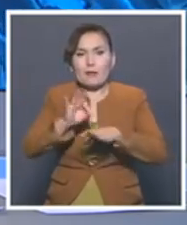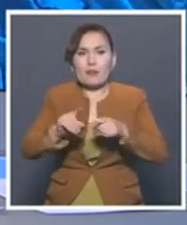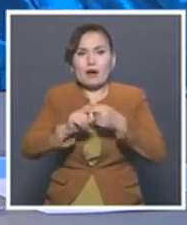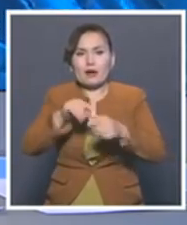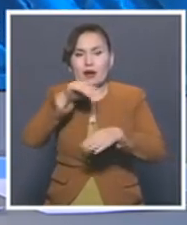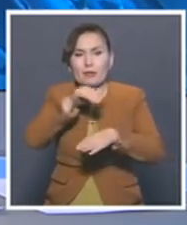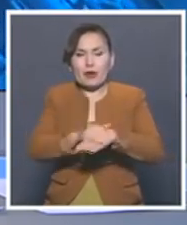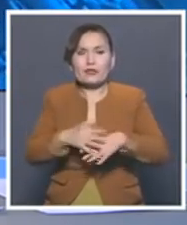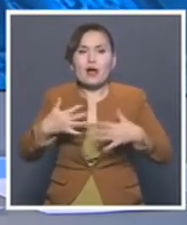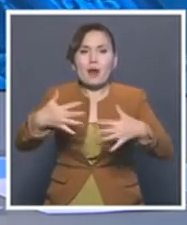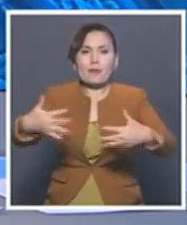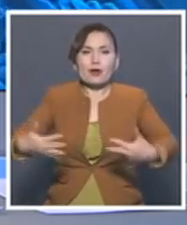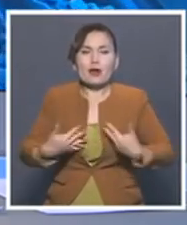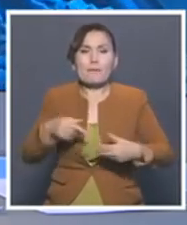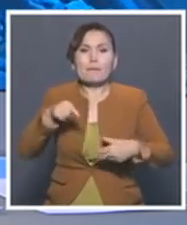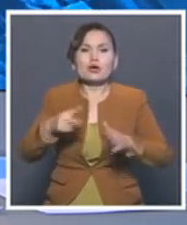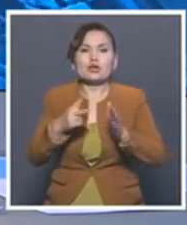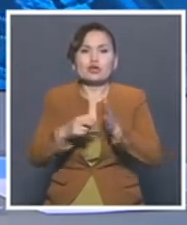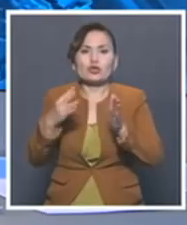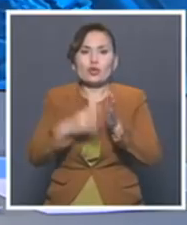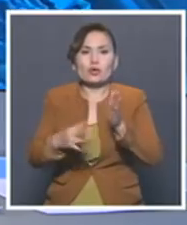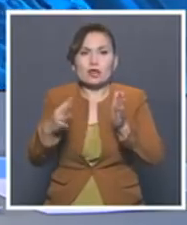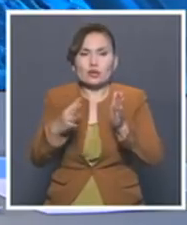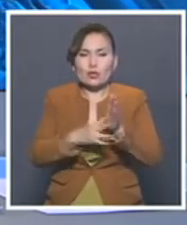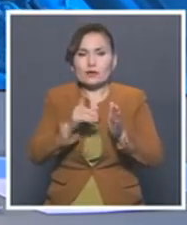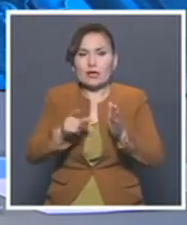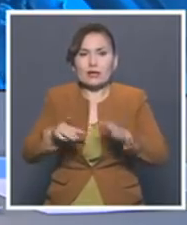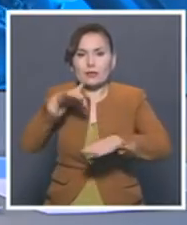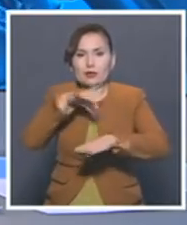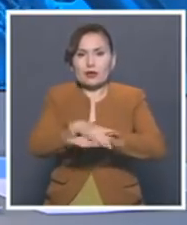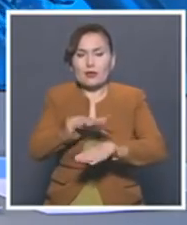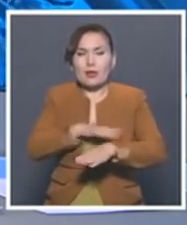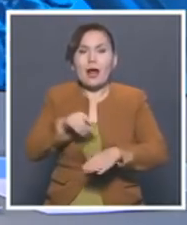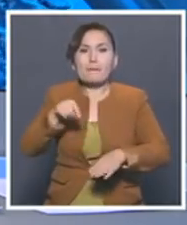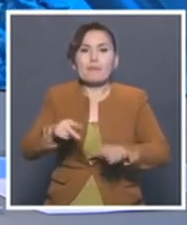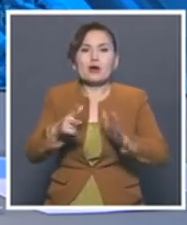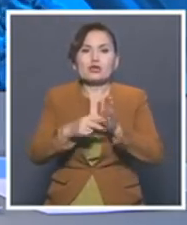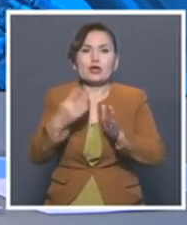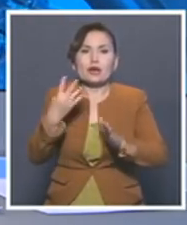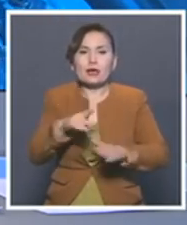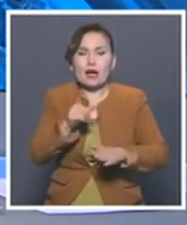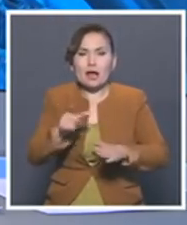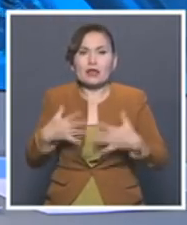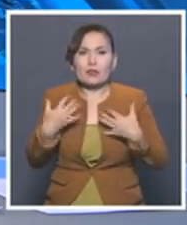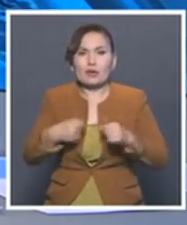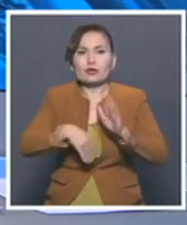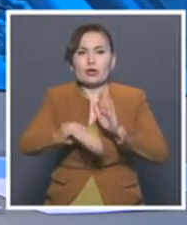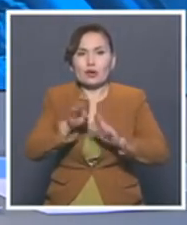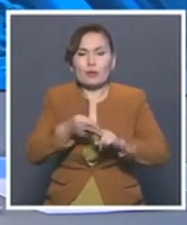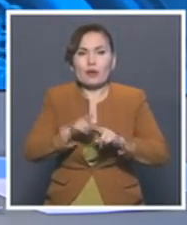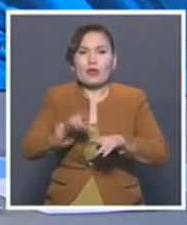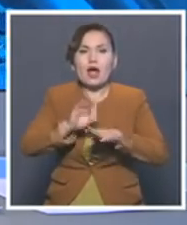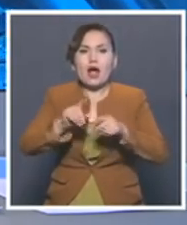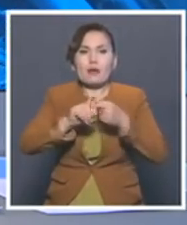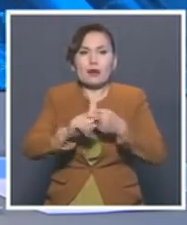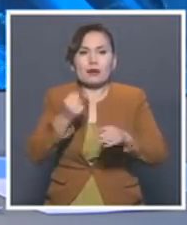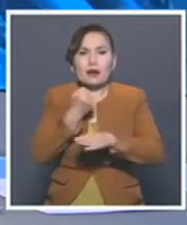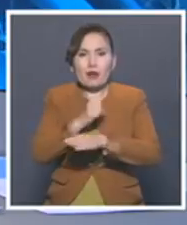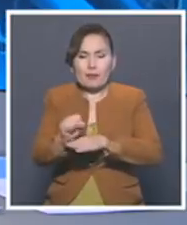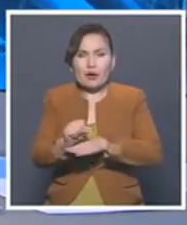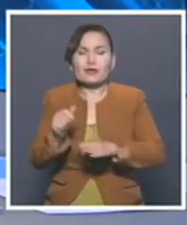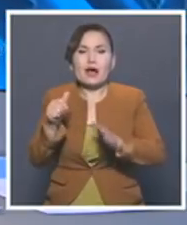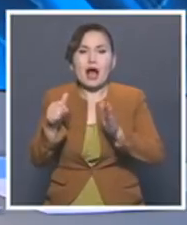бар пневмонияның 1799 жағдайы тіркелді. 1840 адам айығып шықты. Осылайша індетті жеңгендер